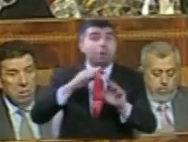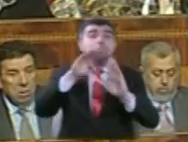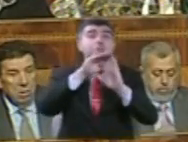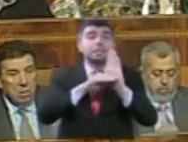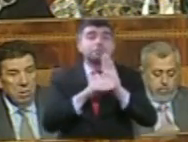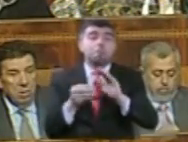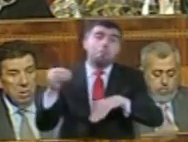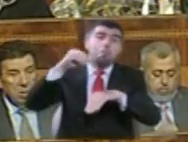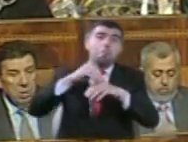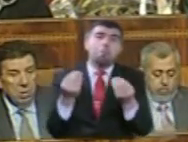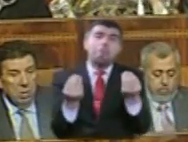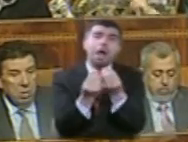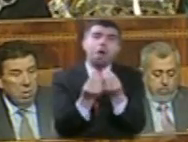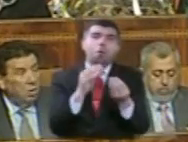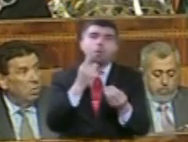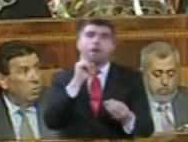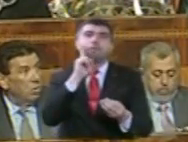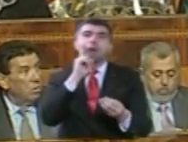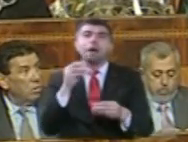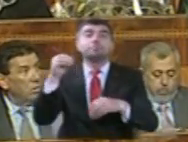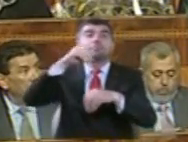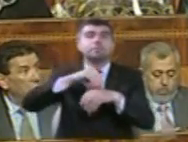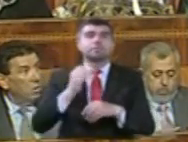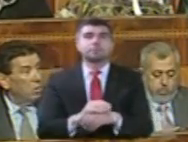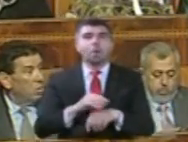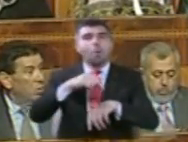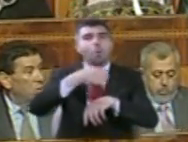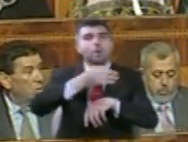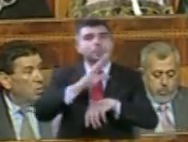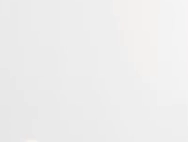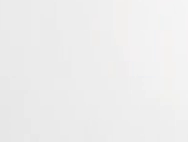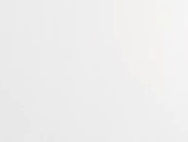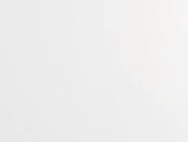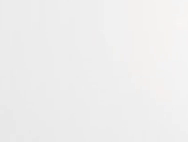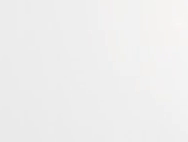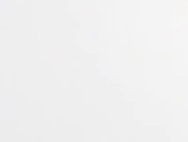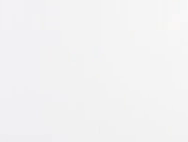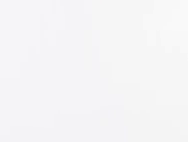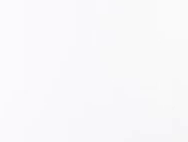تمكن المرأة من إدارة ديال الشؤون ديال الجماعة ديالها. وما انتظروش سيدة النائبة.